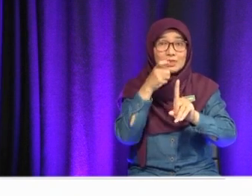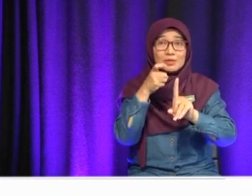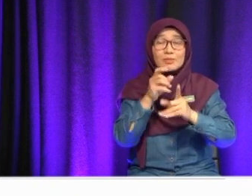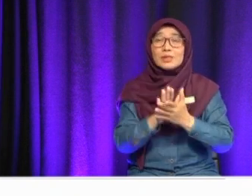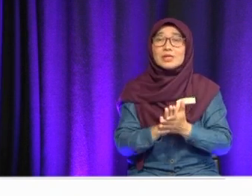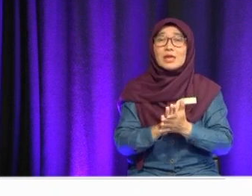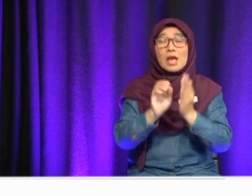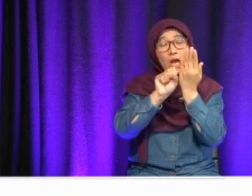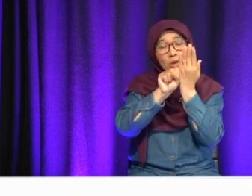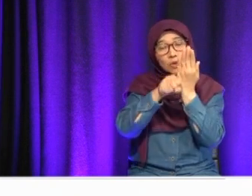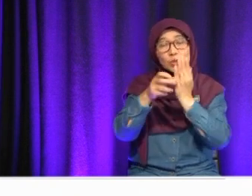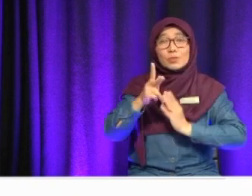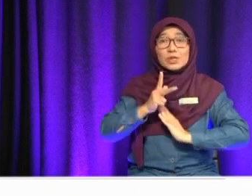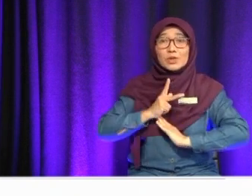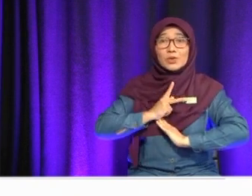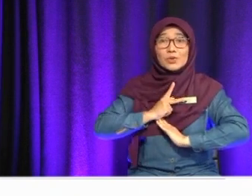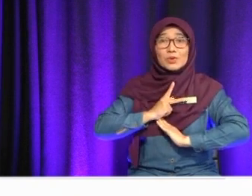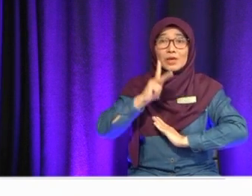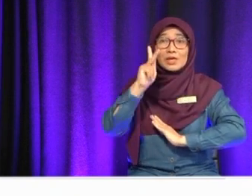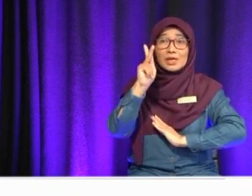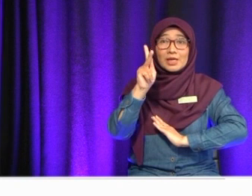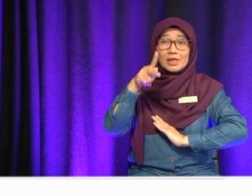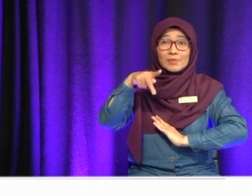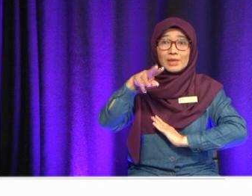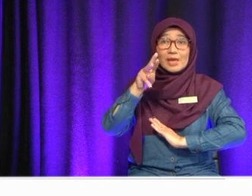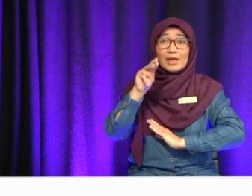sesawang sumberku KPM. Yang kedua,